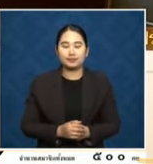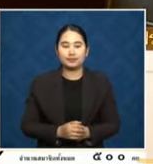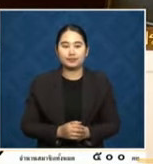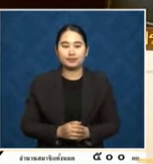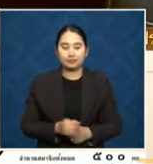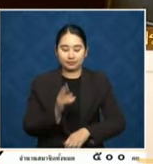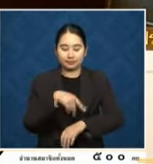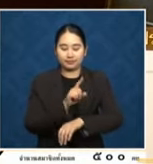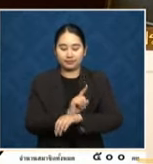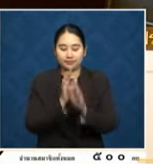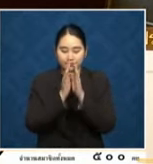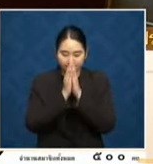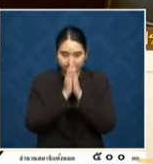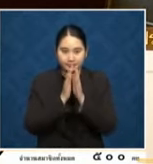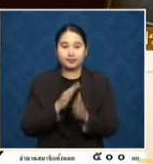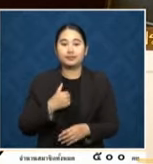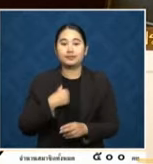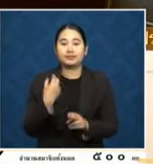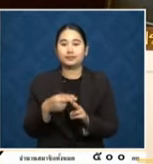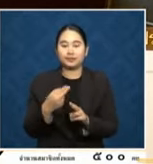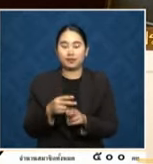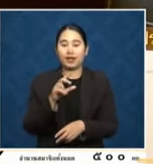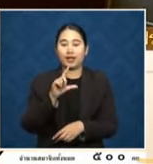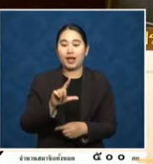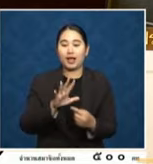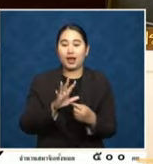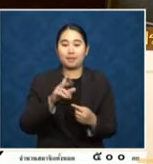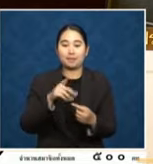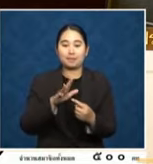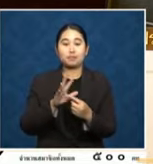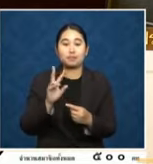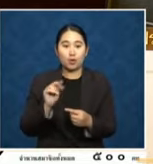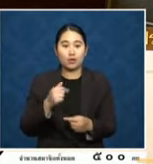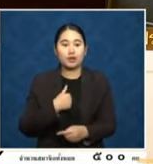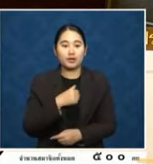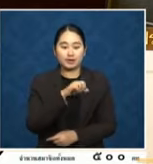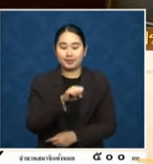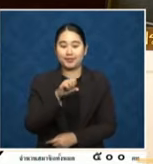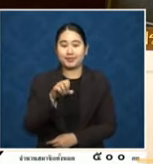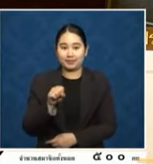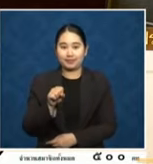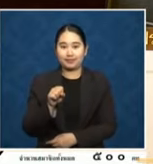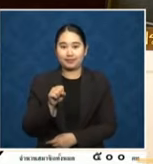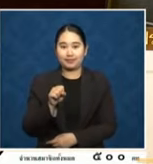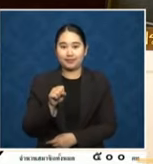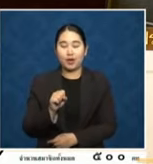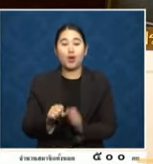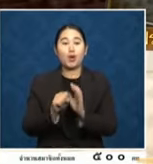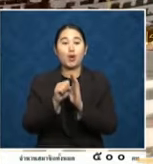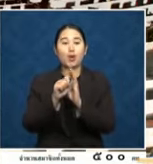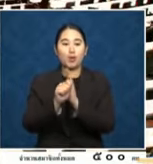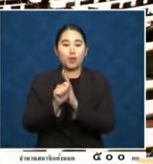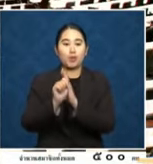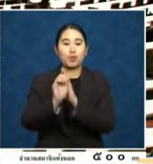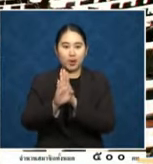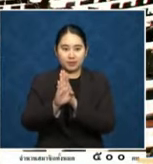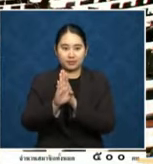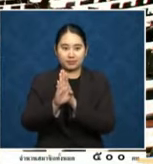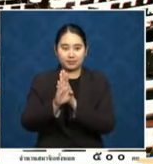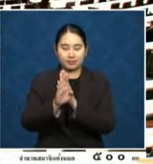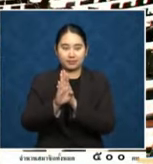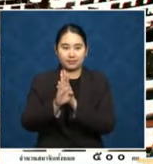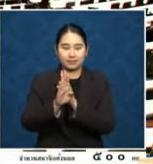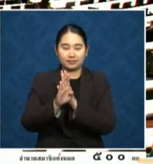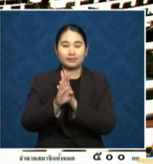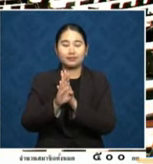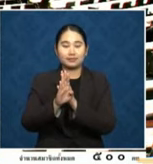เรียนท่านประธานสภาที่เคารพดิฉันนางลำพูนตันติวณิชานนท์สมาชิกสภาผู้แทนราษฎรจังหวัดอุบลราชธานีเขต9ซึ่งประกอบด้วยอำเภอนาจ